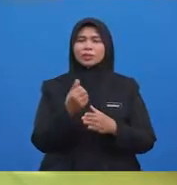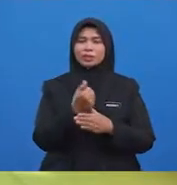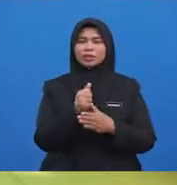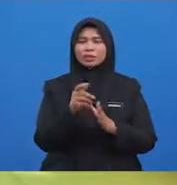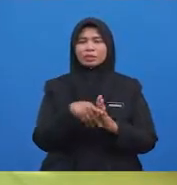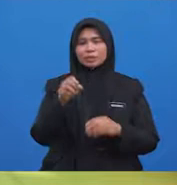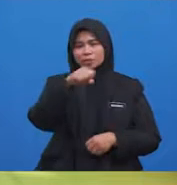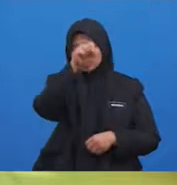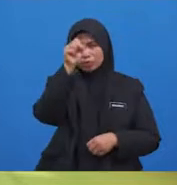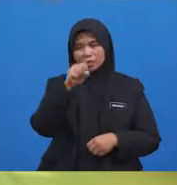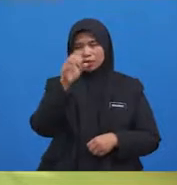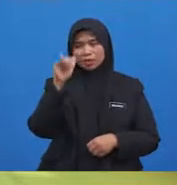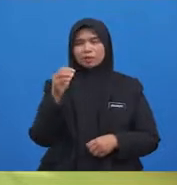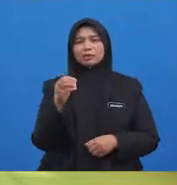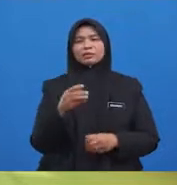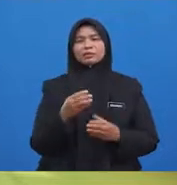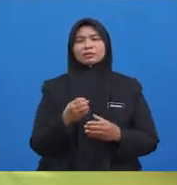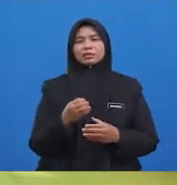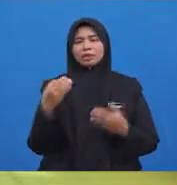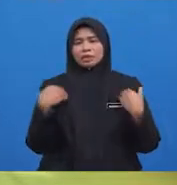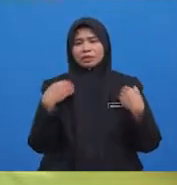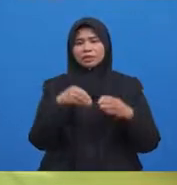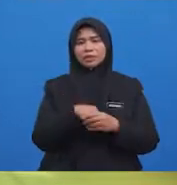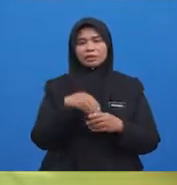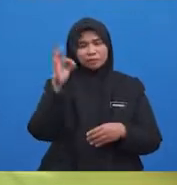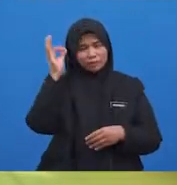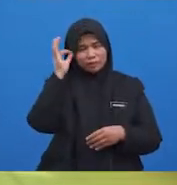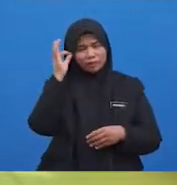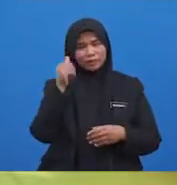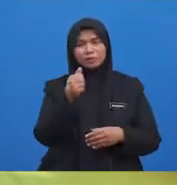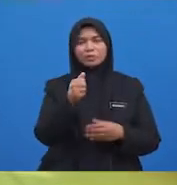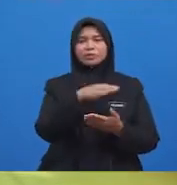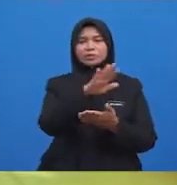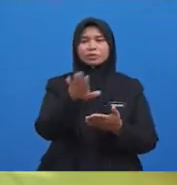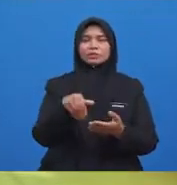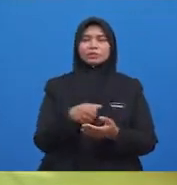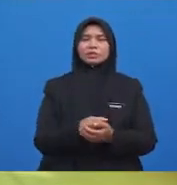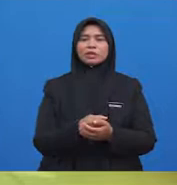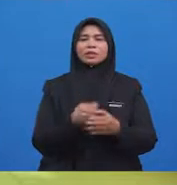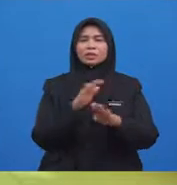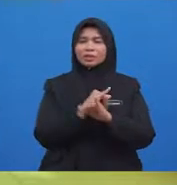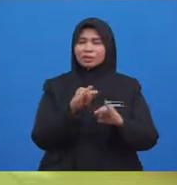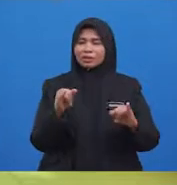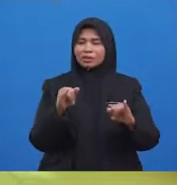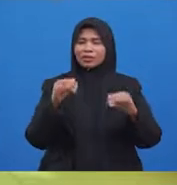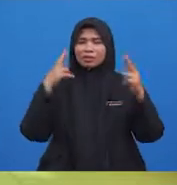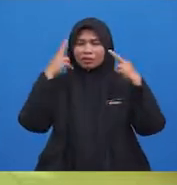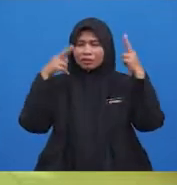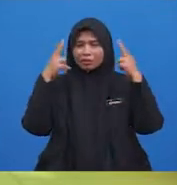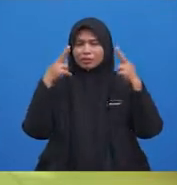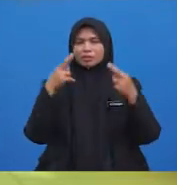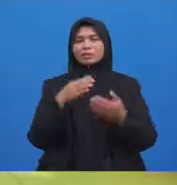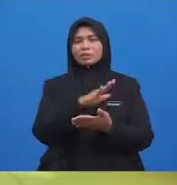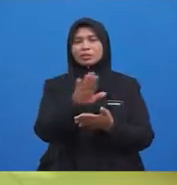timbul di dalam pemikiran kamu semua Jangan risau segala kemusykilan kamu akan